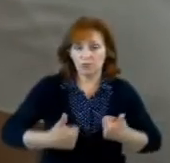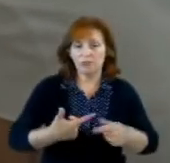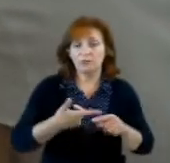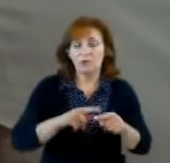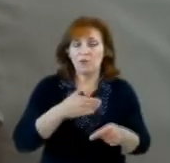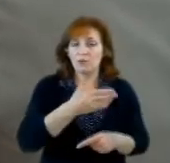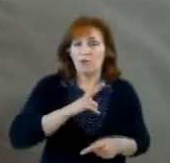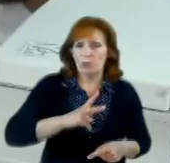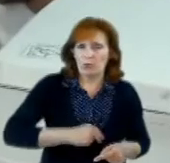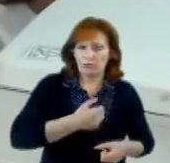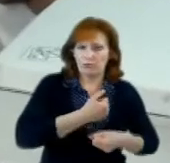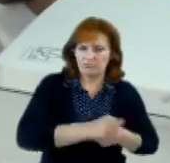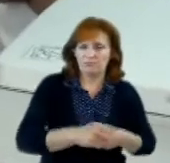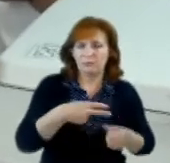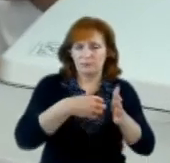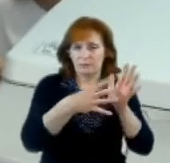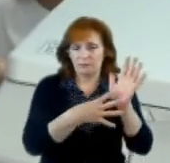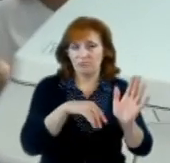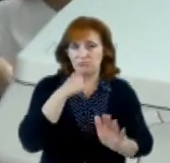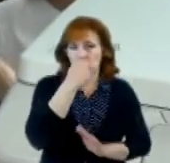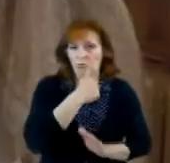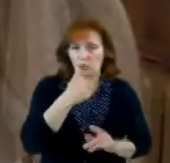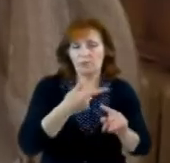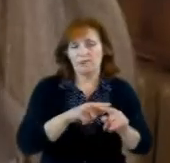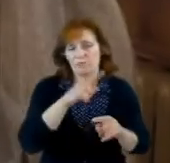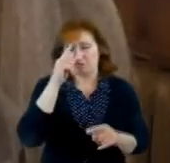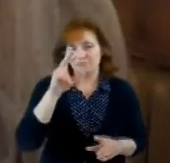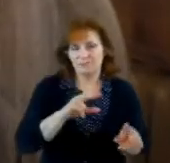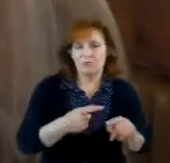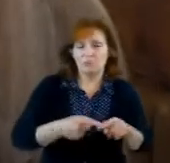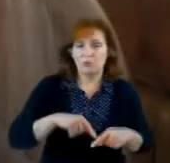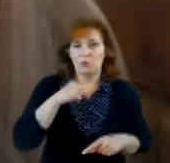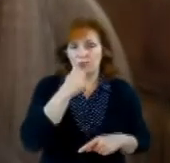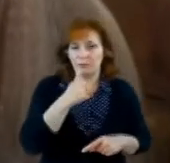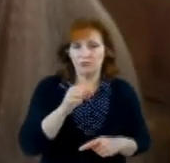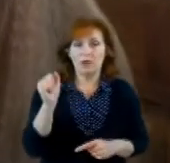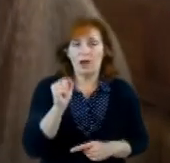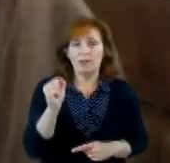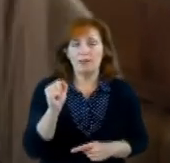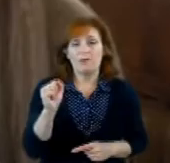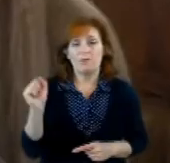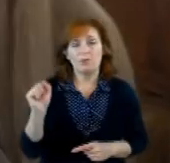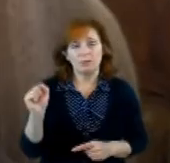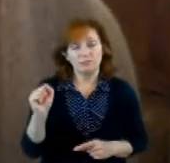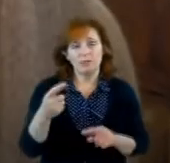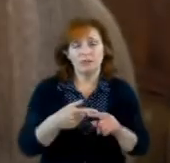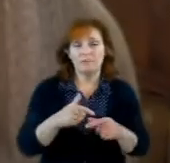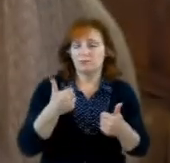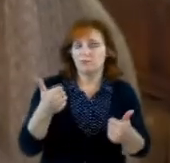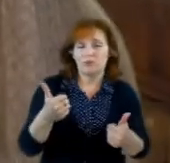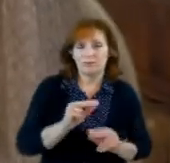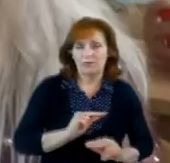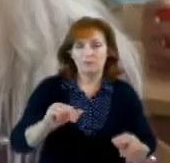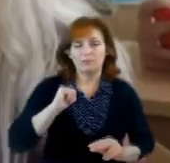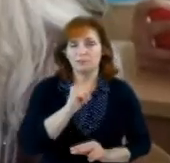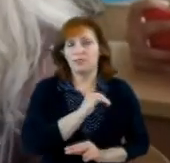у 2019-му. Вона наважилася цьогоріч. Алла Олександрівна – добрий вчитель, найкращий у школі, я так